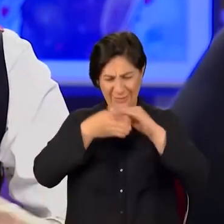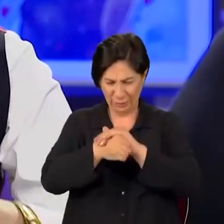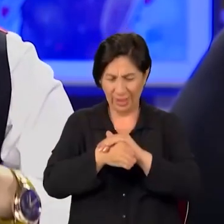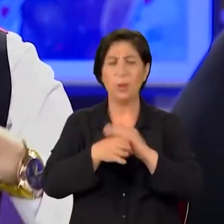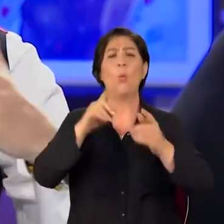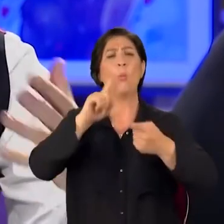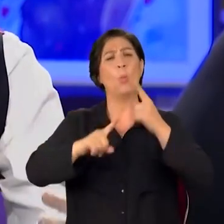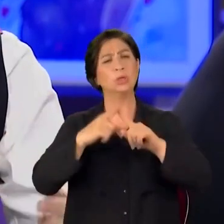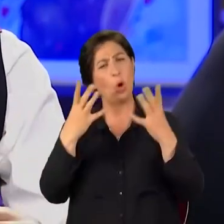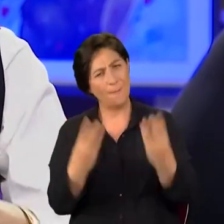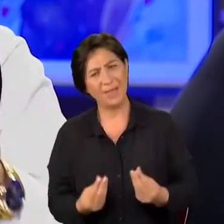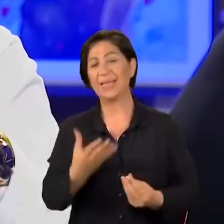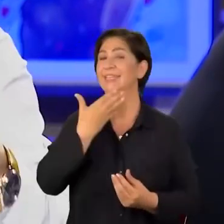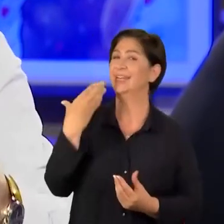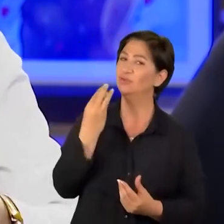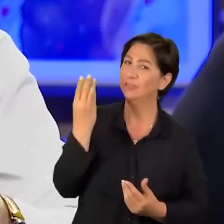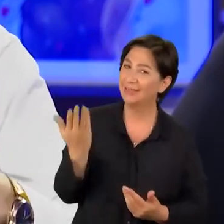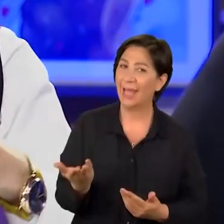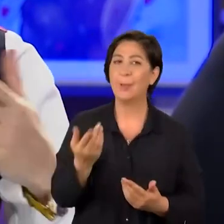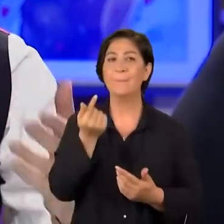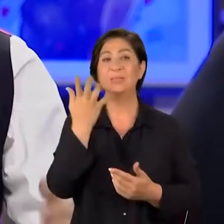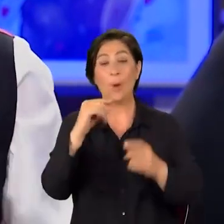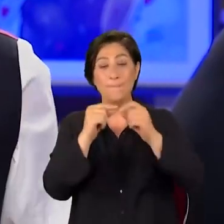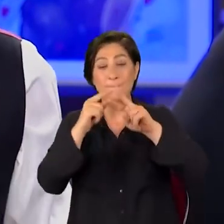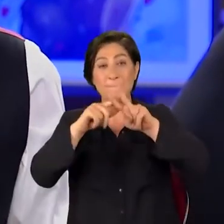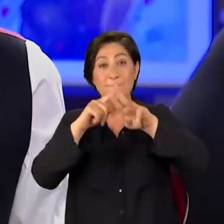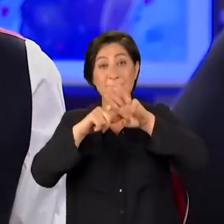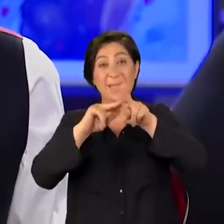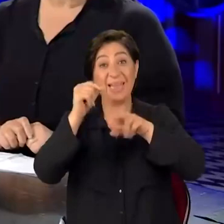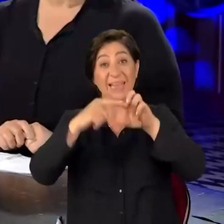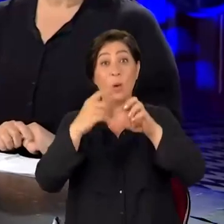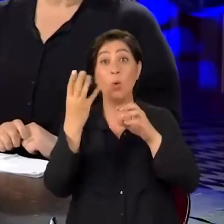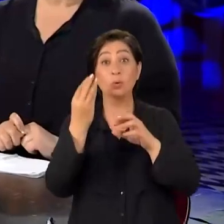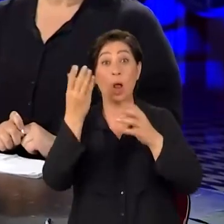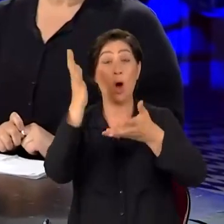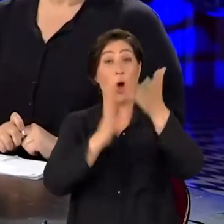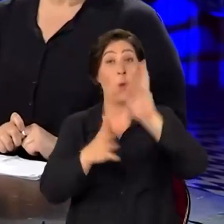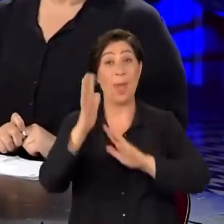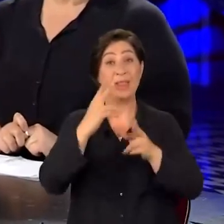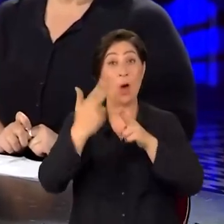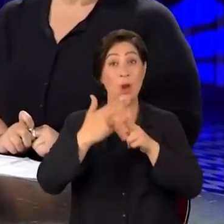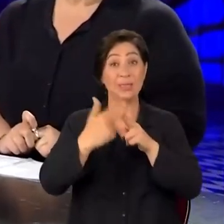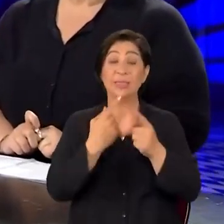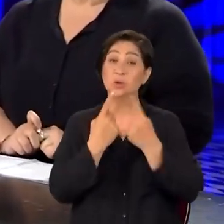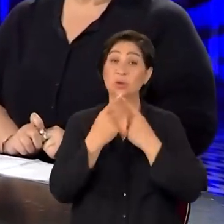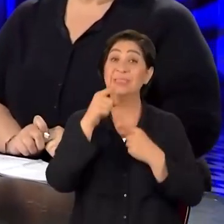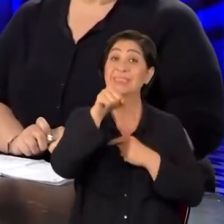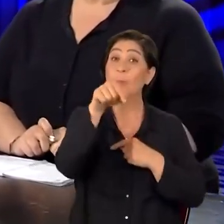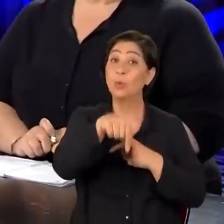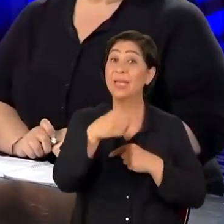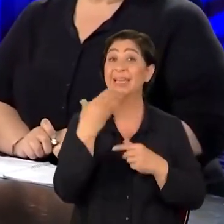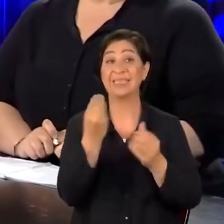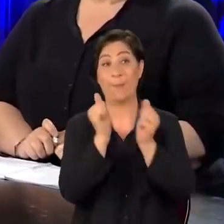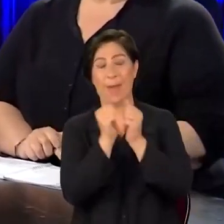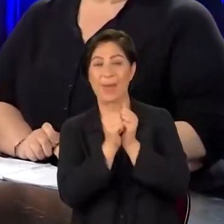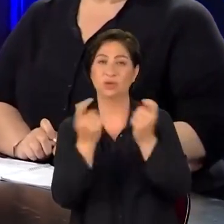politikaya girişten, politik olmaktan, gençlerden ve biraz önce Sayın Bekir Ağardır'ın verdiği orman örneğinden söz ediyoruz. Sen